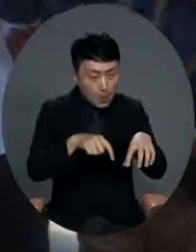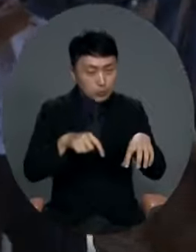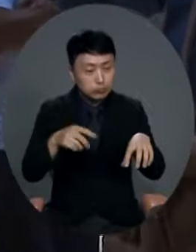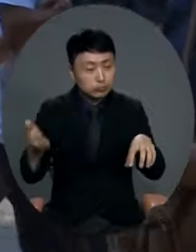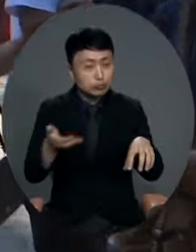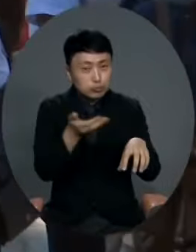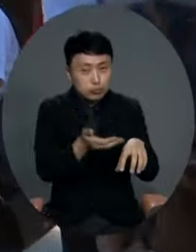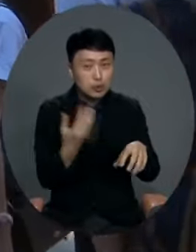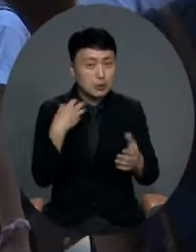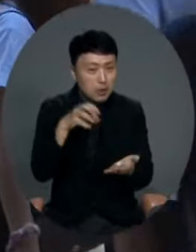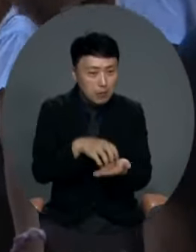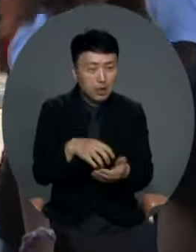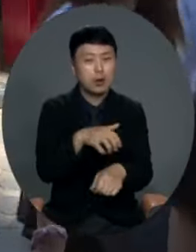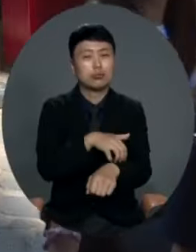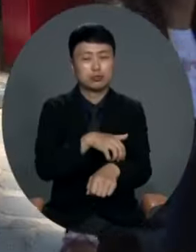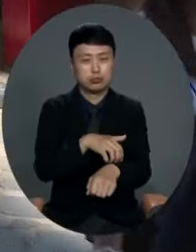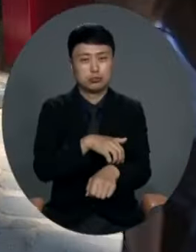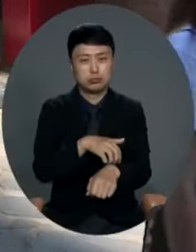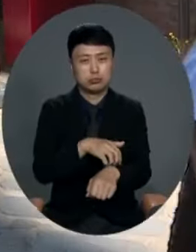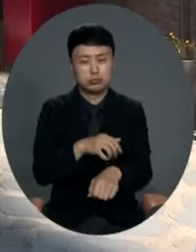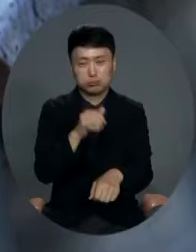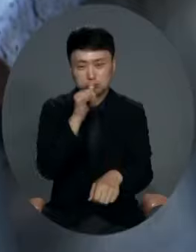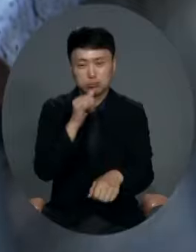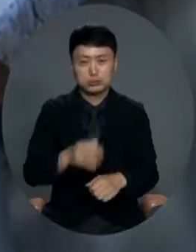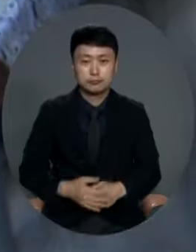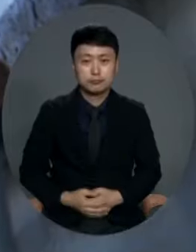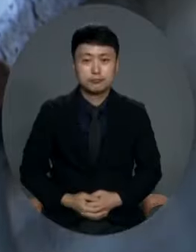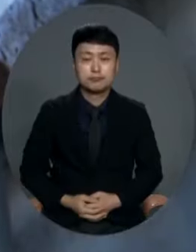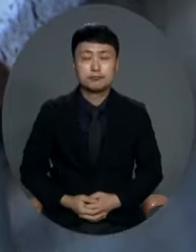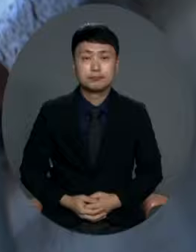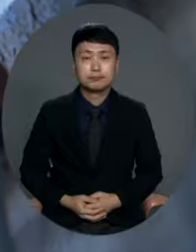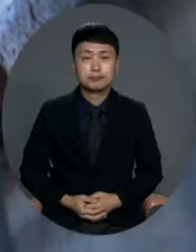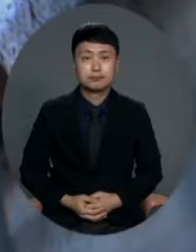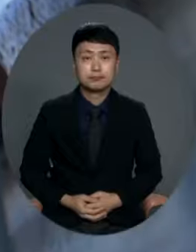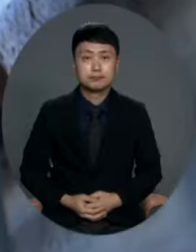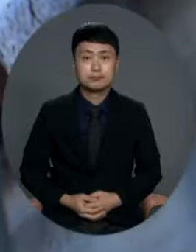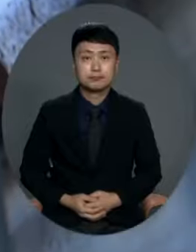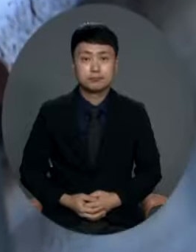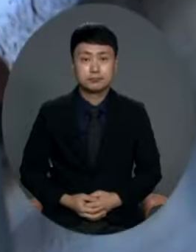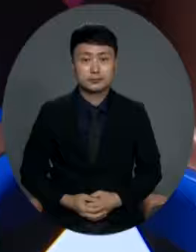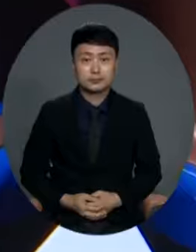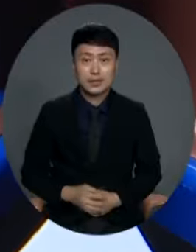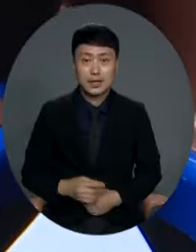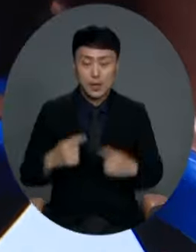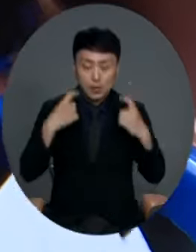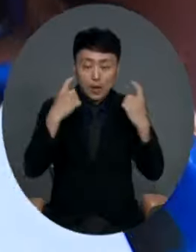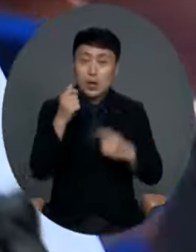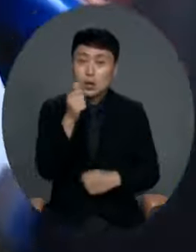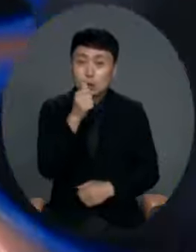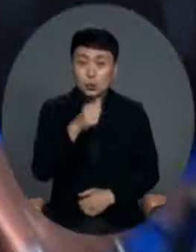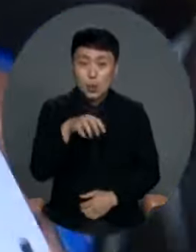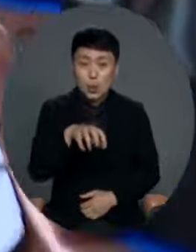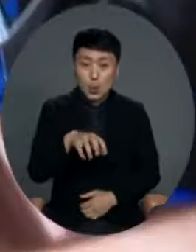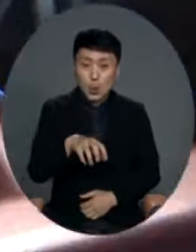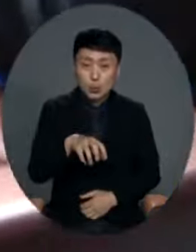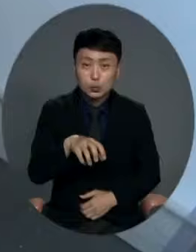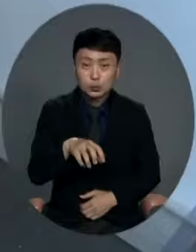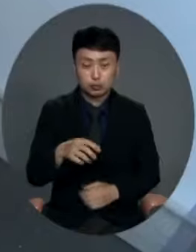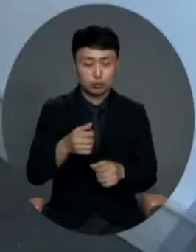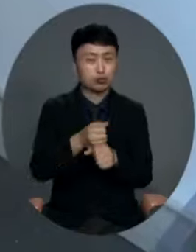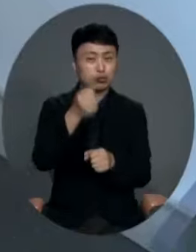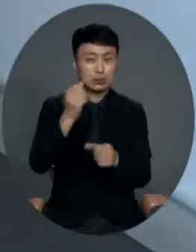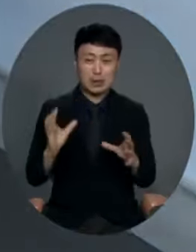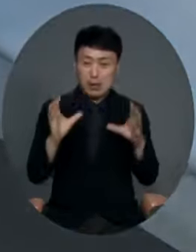근대 문화예술관 계산예가 관광 안내소도 마찬가지. 안내소 직원은 있는 양산을 모두 내놓으면